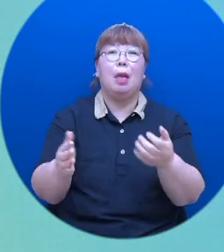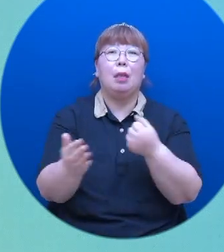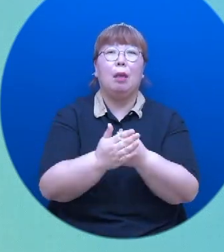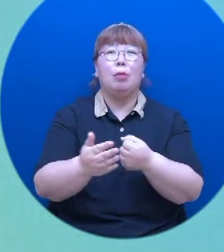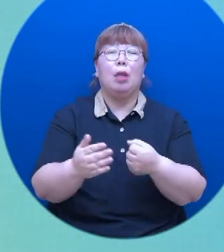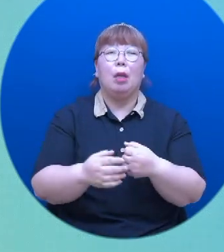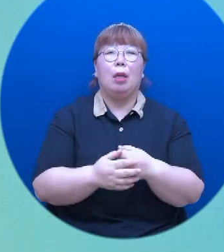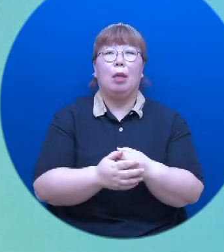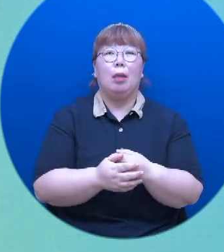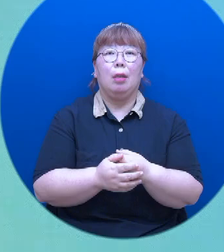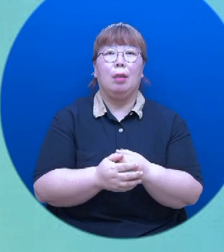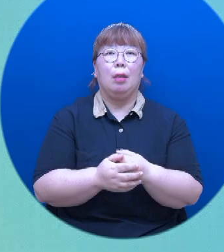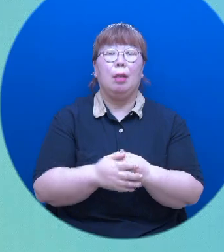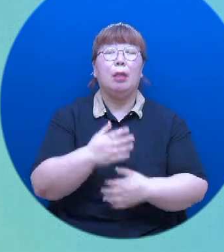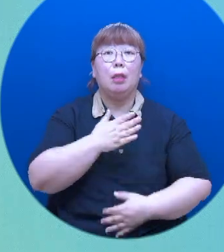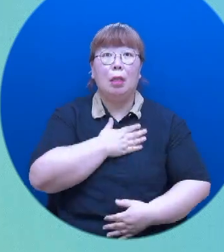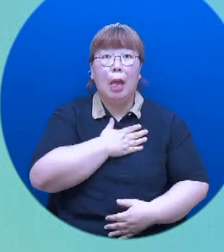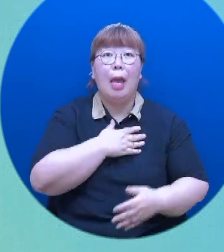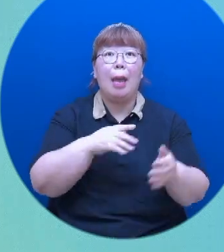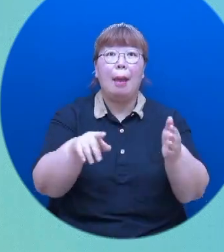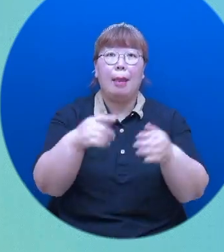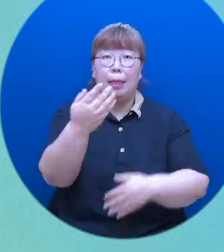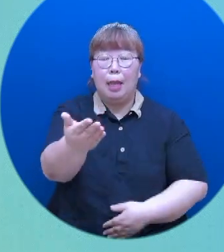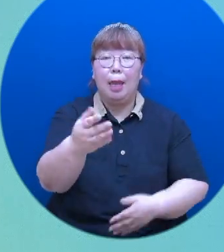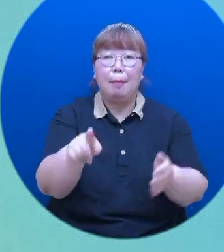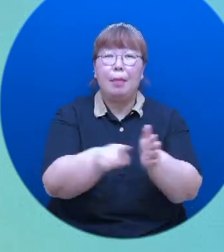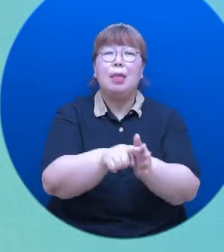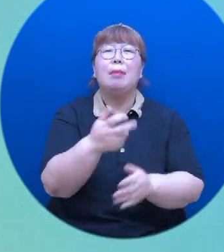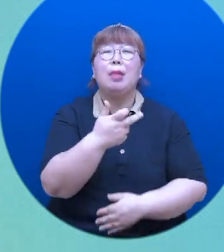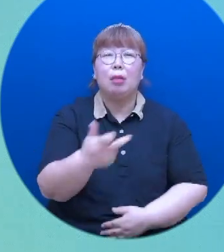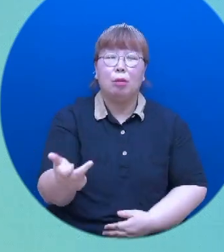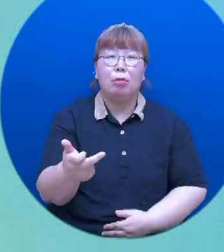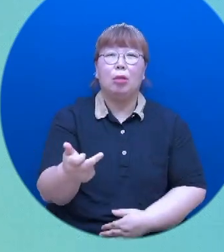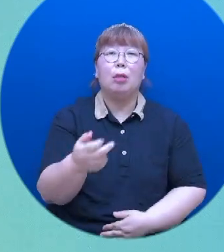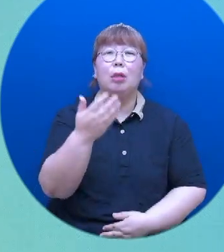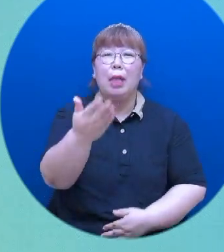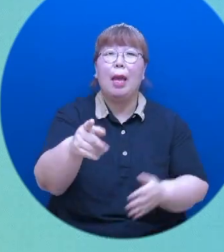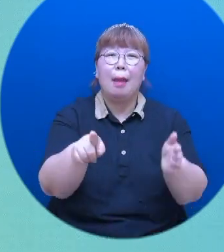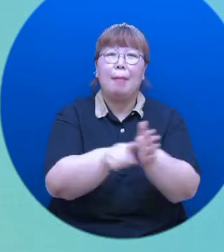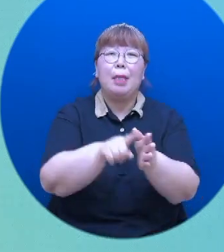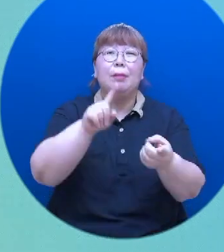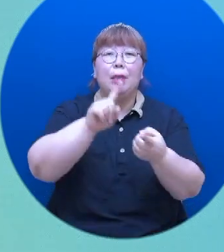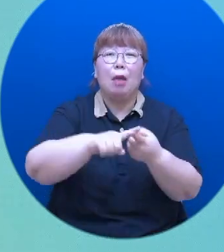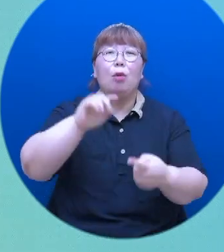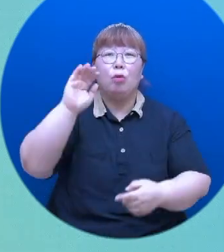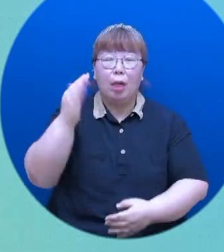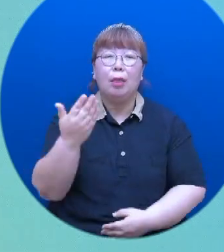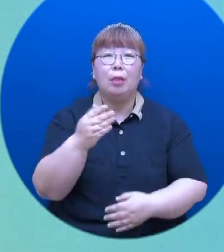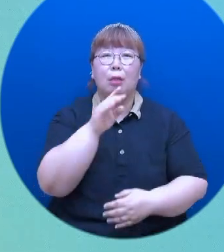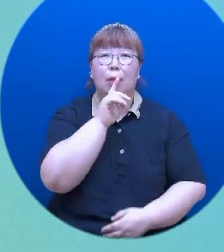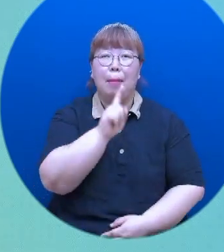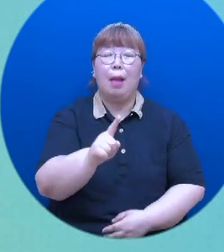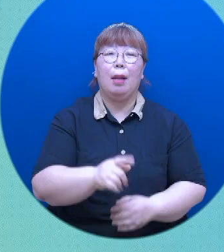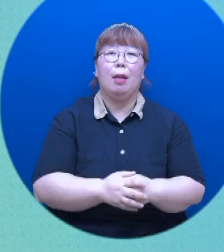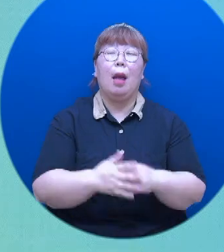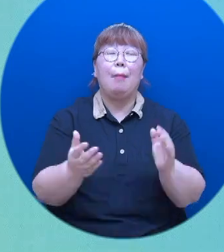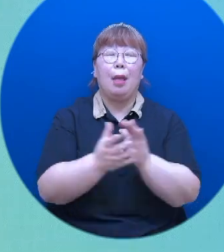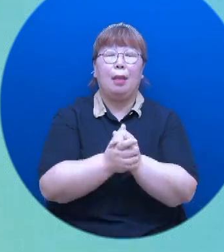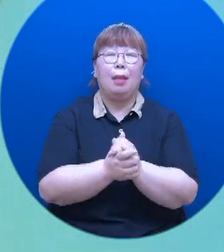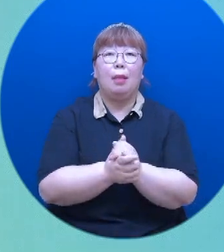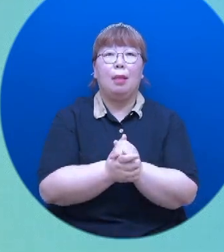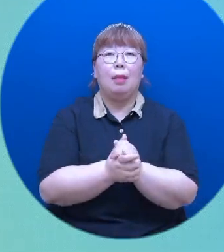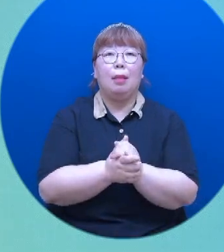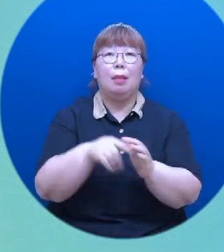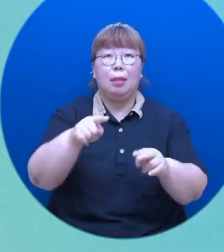성경은 내 믿음이 크구나, 내 믿음대로 될지어다 말씀합니다. 이 자리에 함께하고 있는